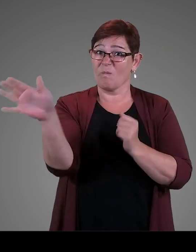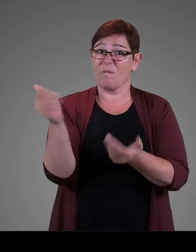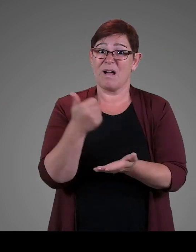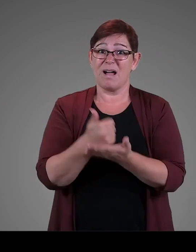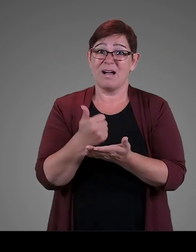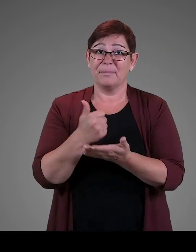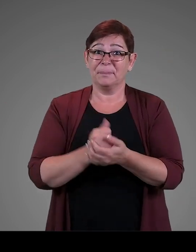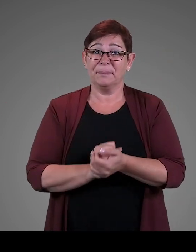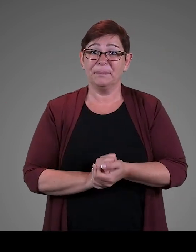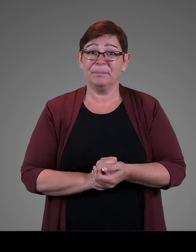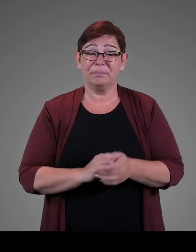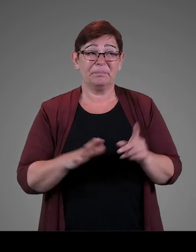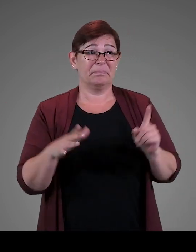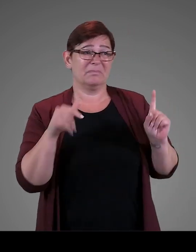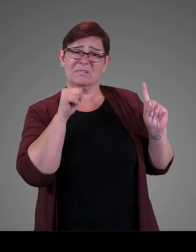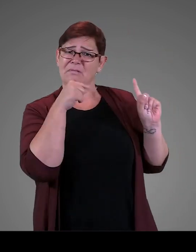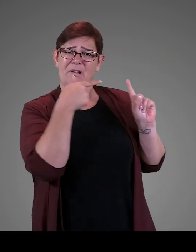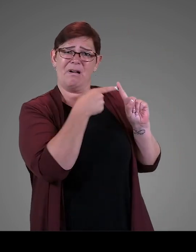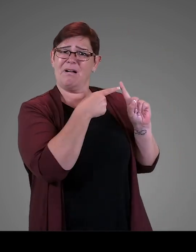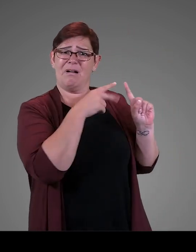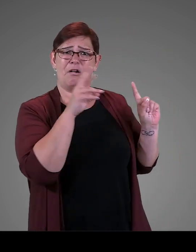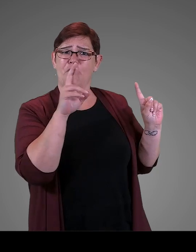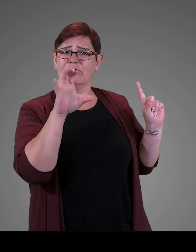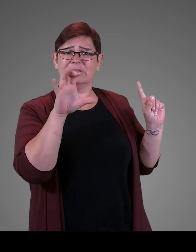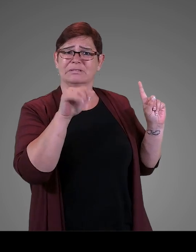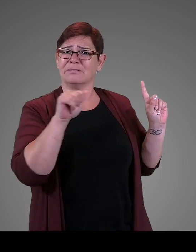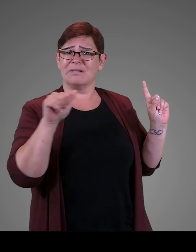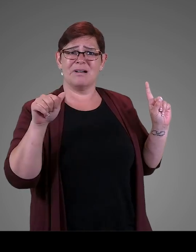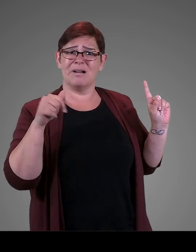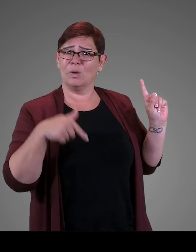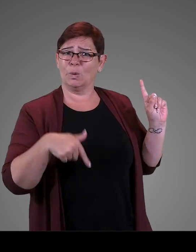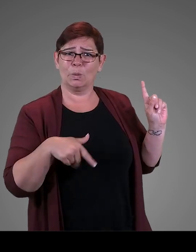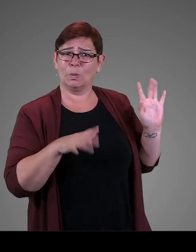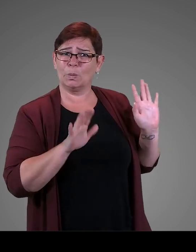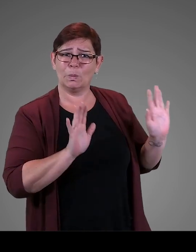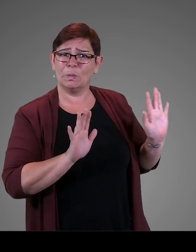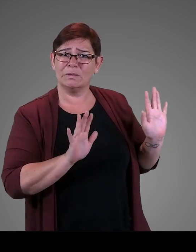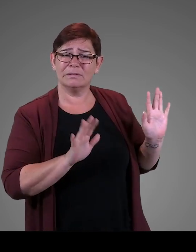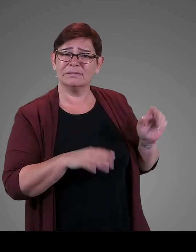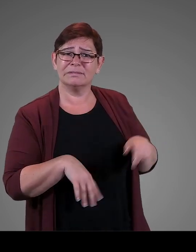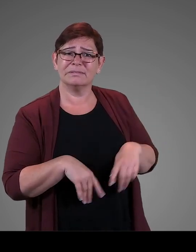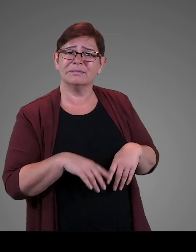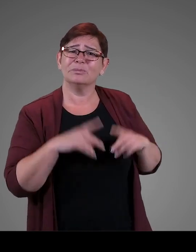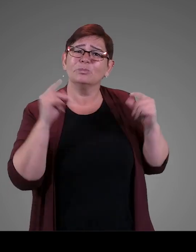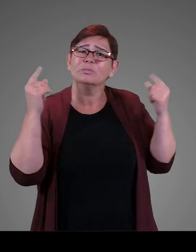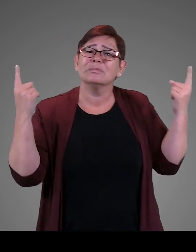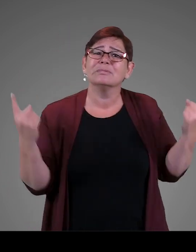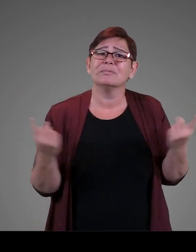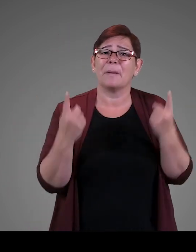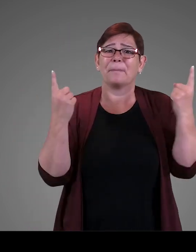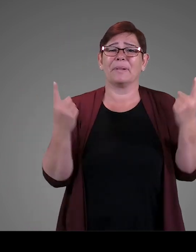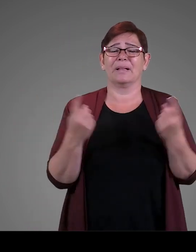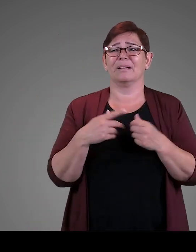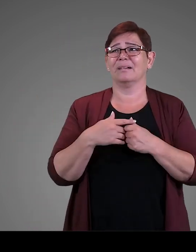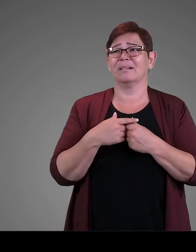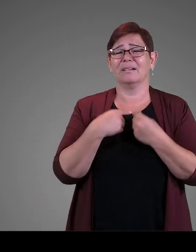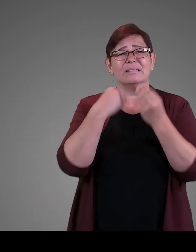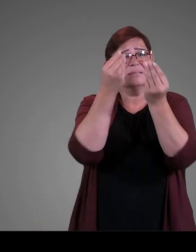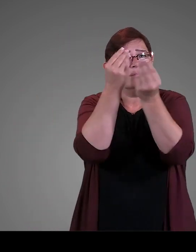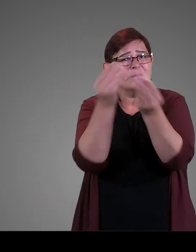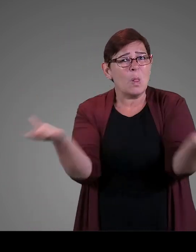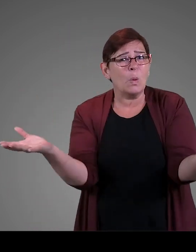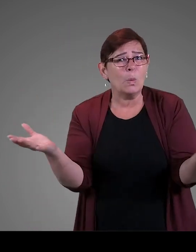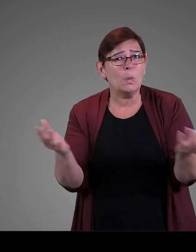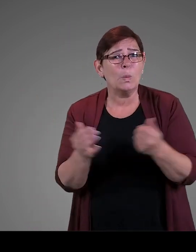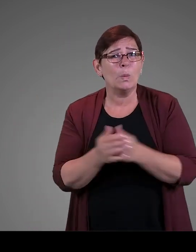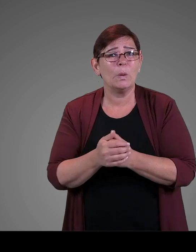besoin de vous. C'est pas RCAQ, faites quelque chose. L'action, je pense que ça va faire... si on veut, par exemple... Là, je vais vous dire